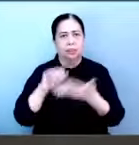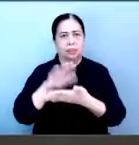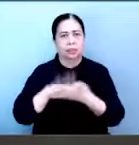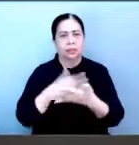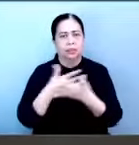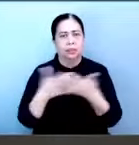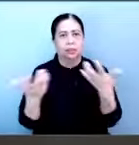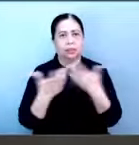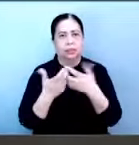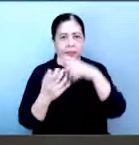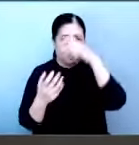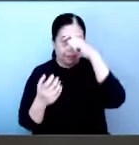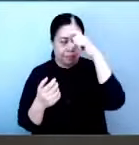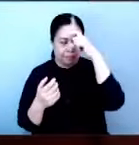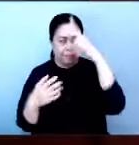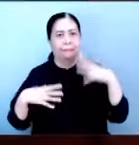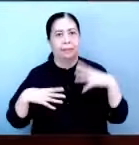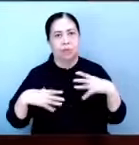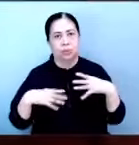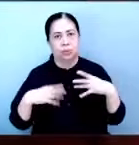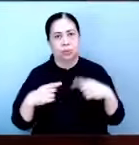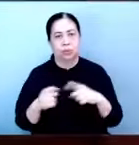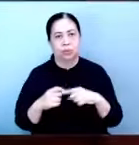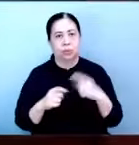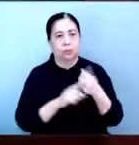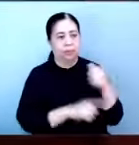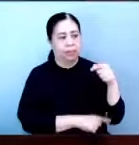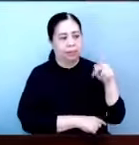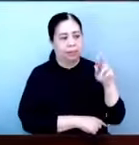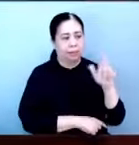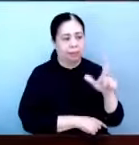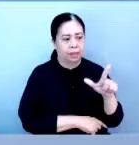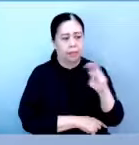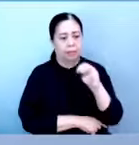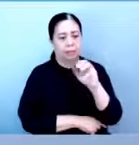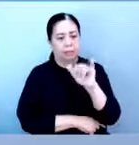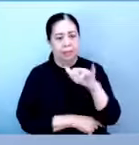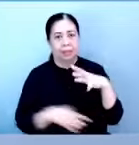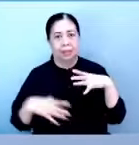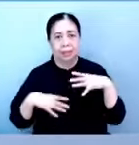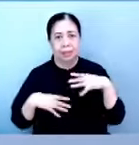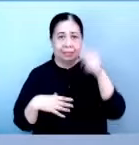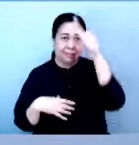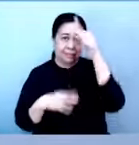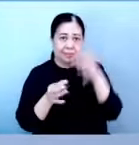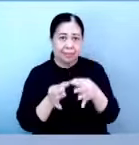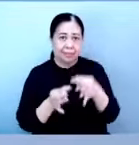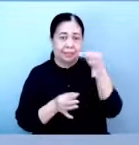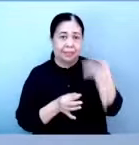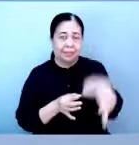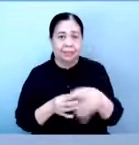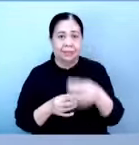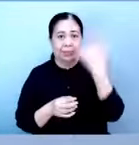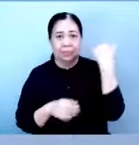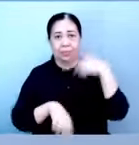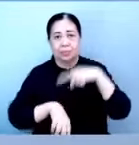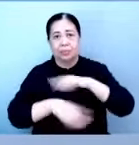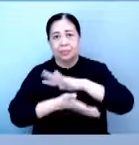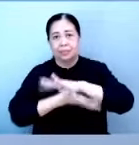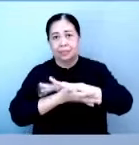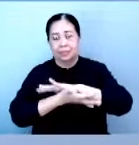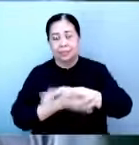sa tag-init ang bakasyon ng mga estudyante o mula Abril hanggang Mayo matatanda ang inurong no ng pagbubukas ng klase Nong pandemya